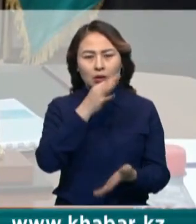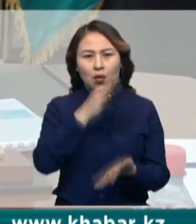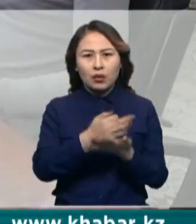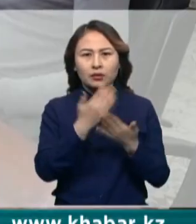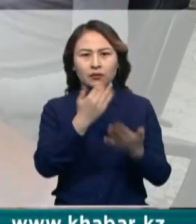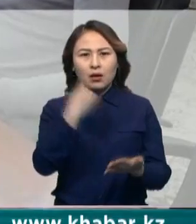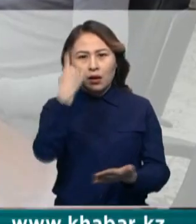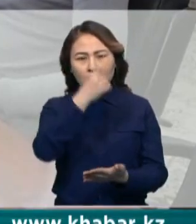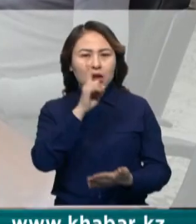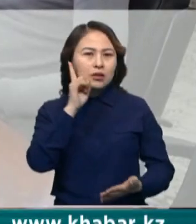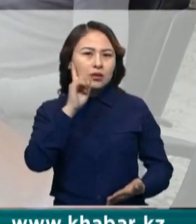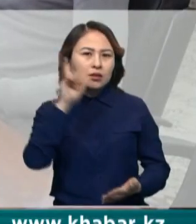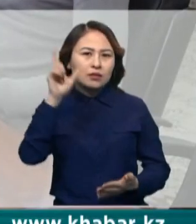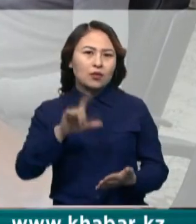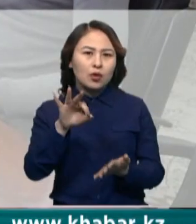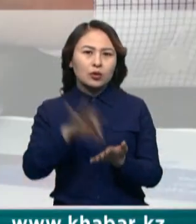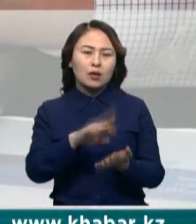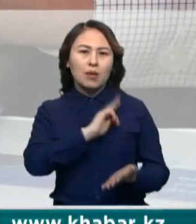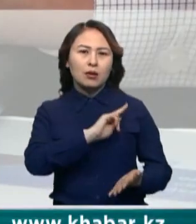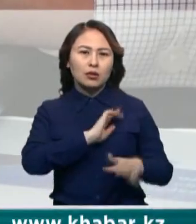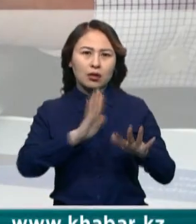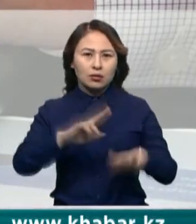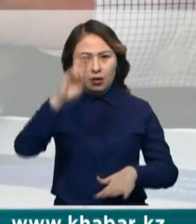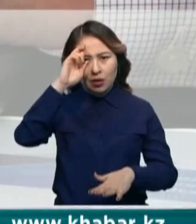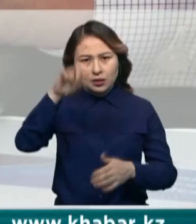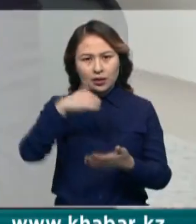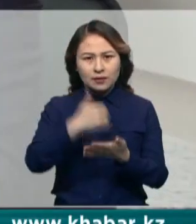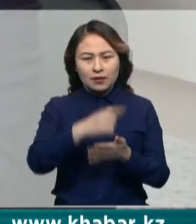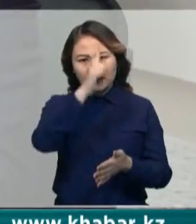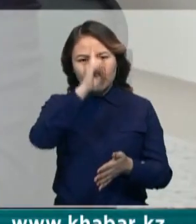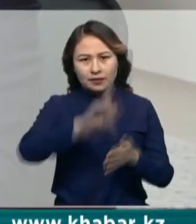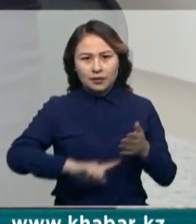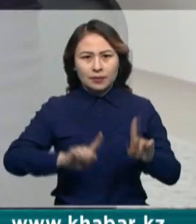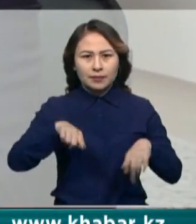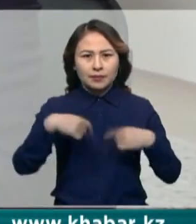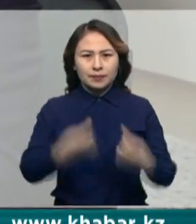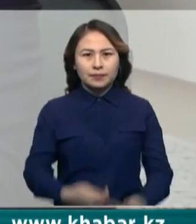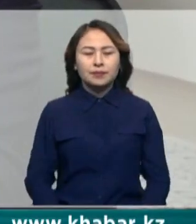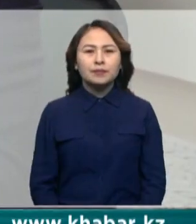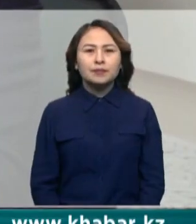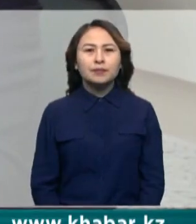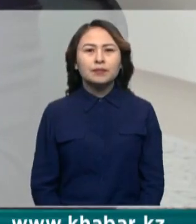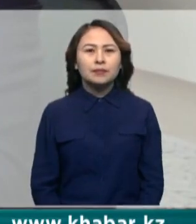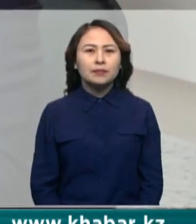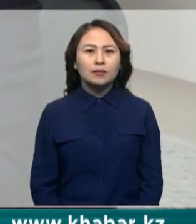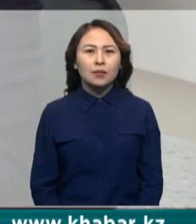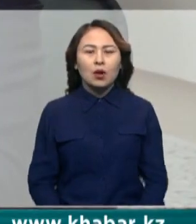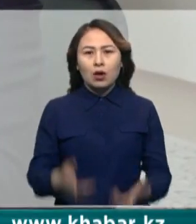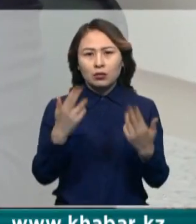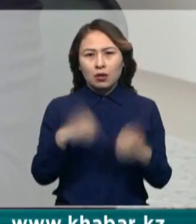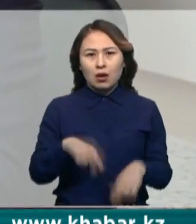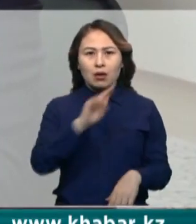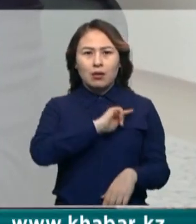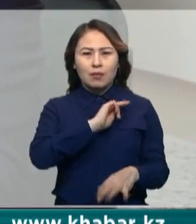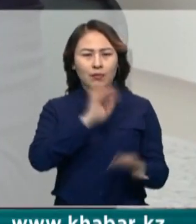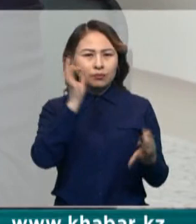Жас маманның мақсаты ел игілігіне еңбек етіп мемлекет басшысының сенімінен шығу. График работы здесь сумасшедший. Әрине жұмыс